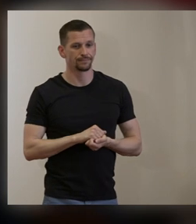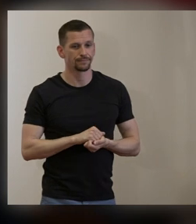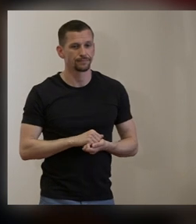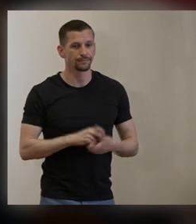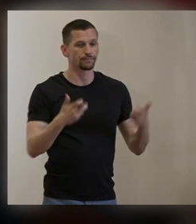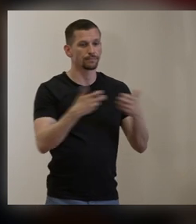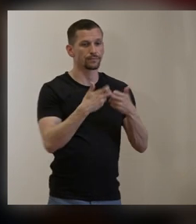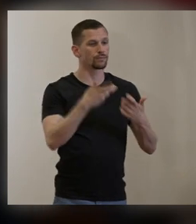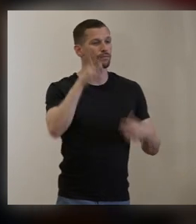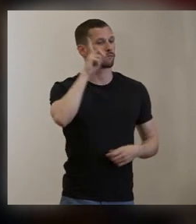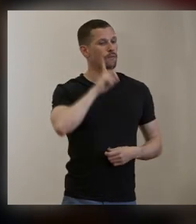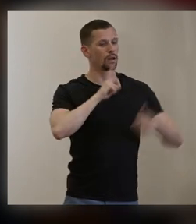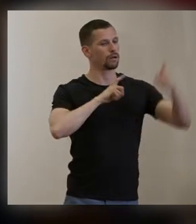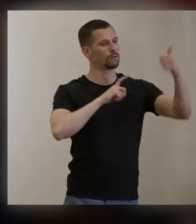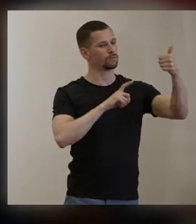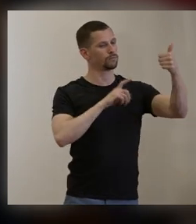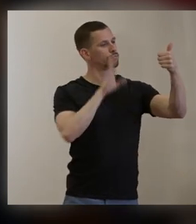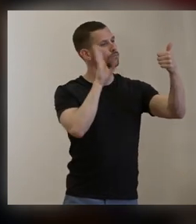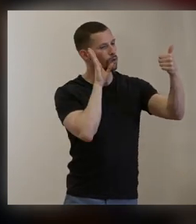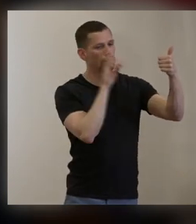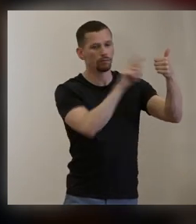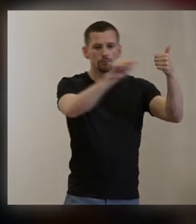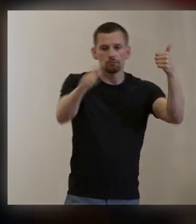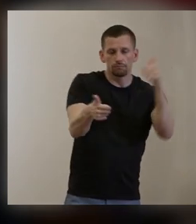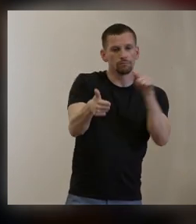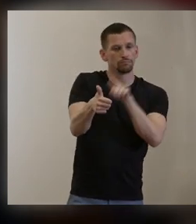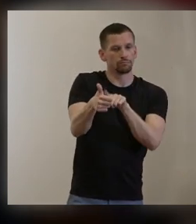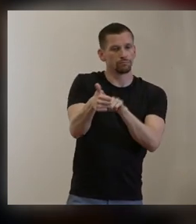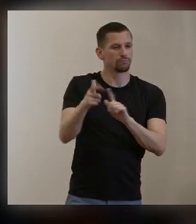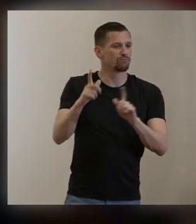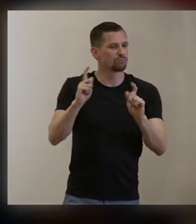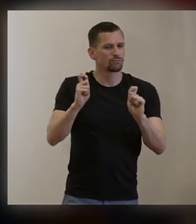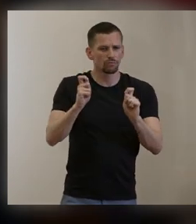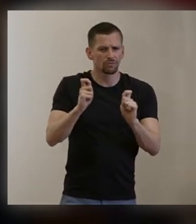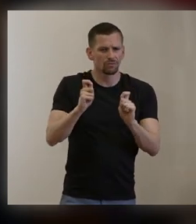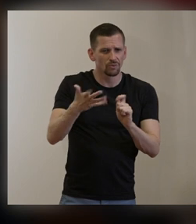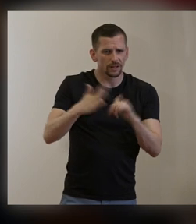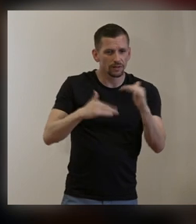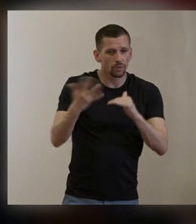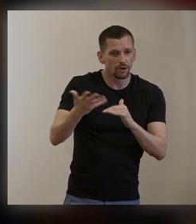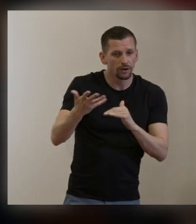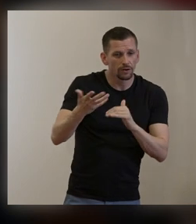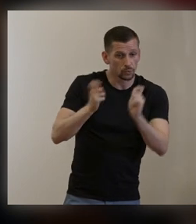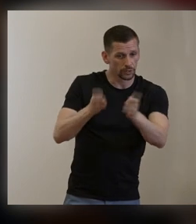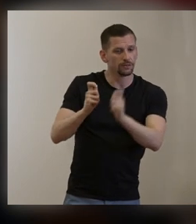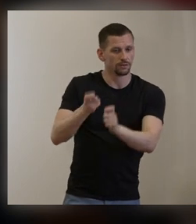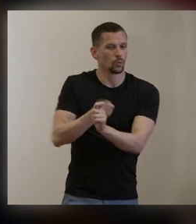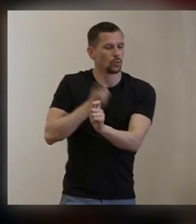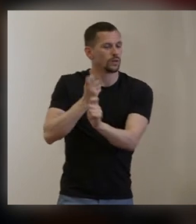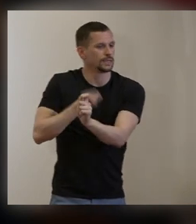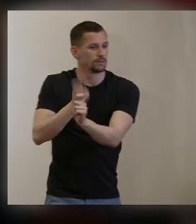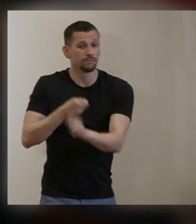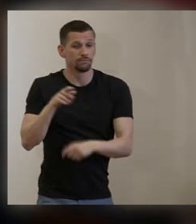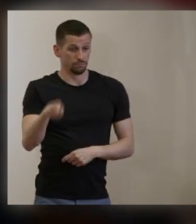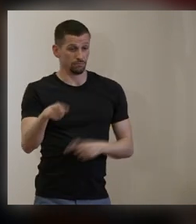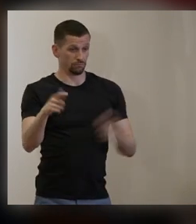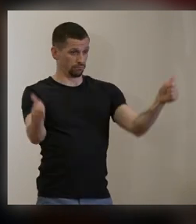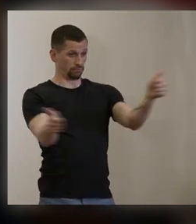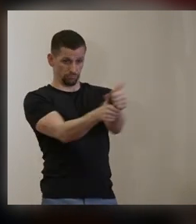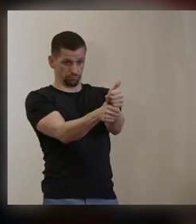domestiques de rang inférieur se marient entre eux. L'enfant né de ces mariages se glorifie, dit Jean-Baptiste